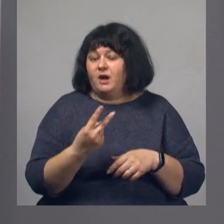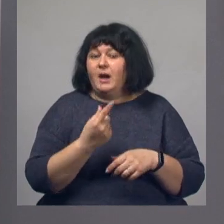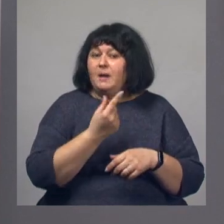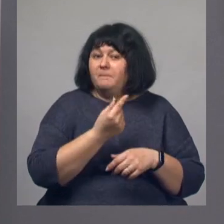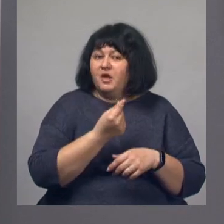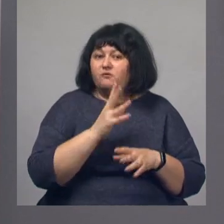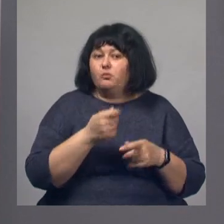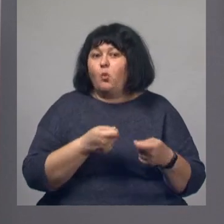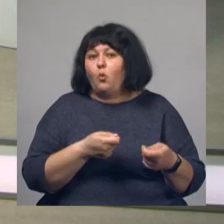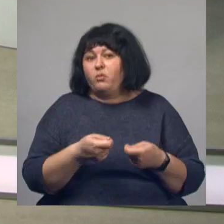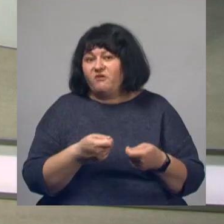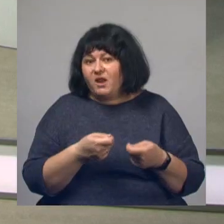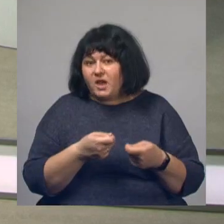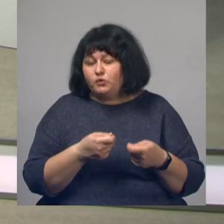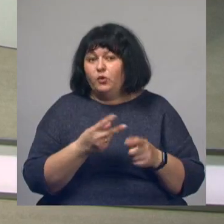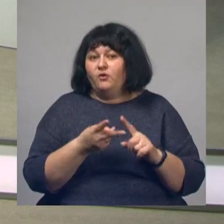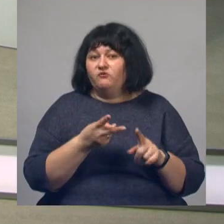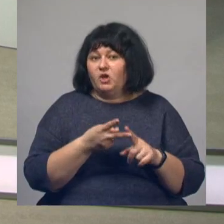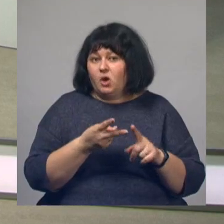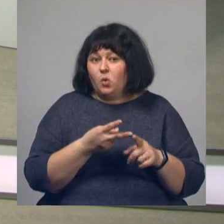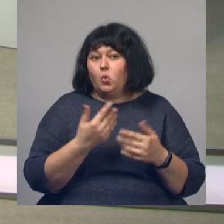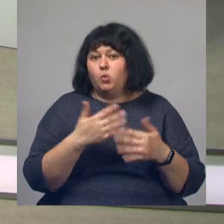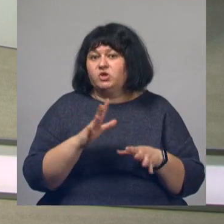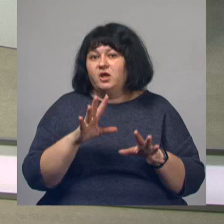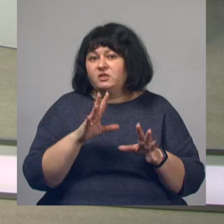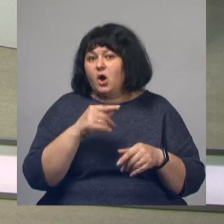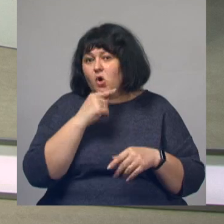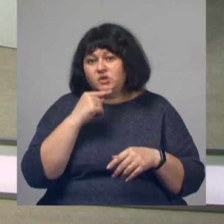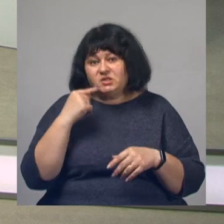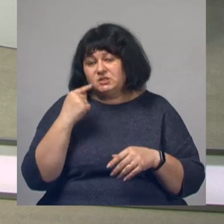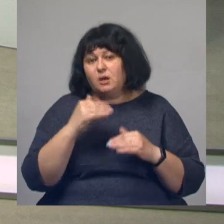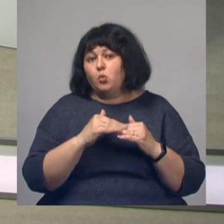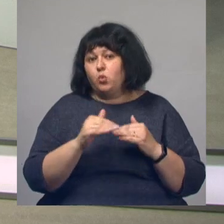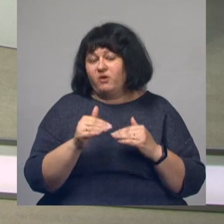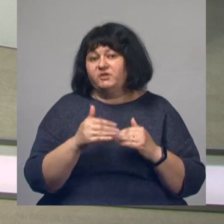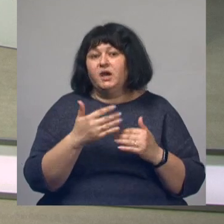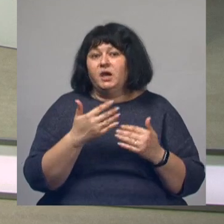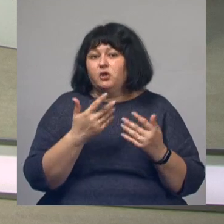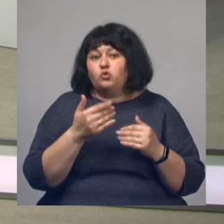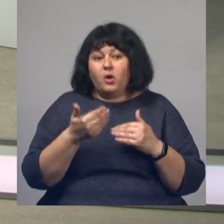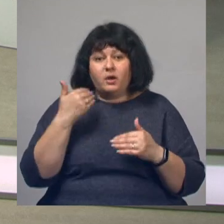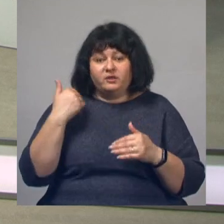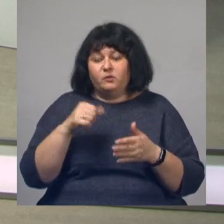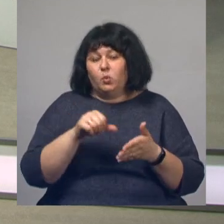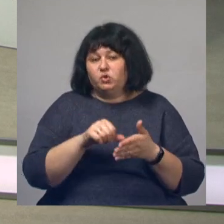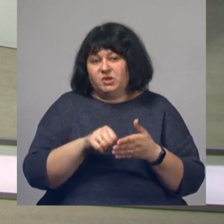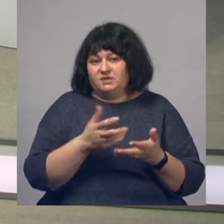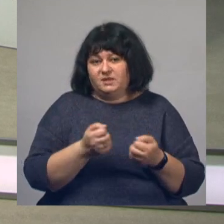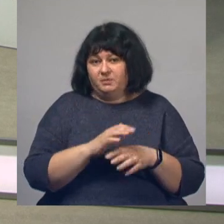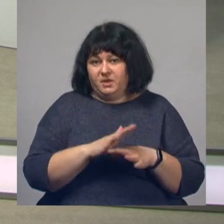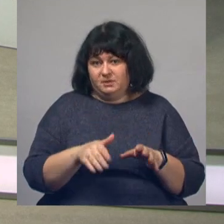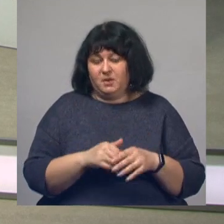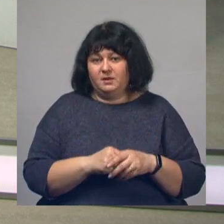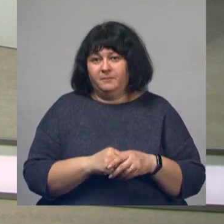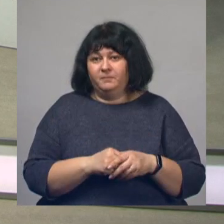по управлению, другие уже на российском уровне. До этого она ни в каких соревнованиях участия не принимала.